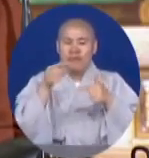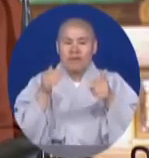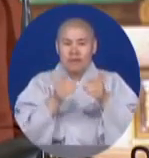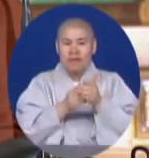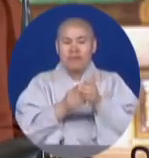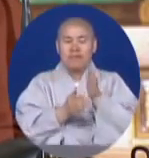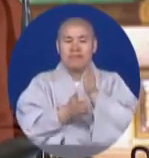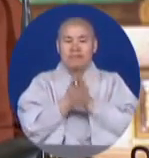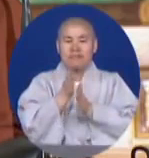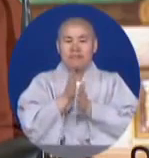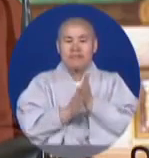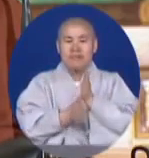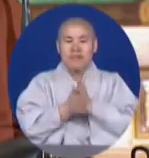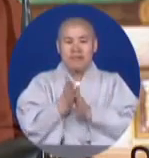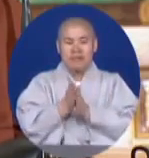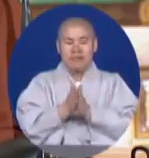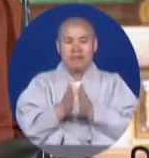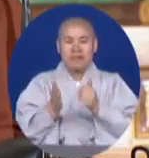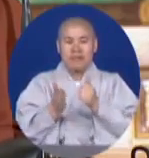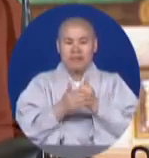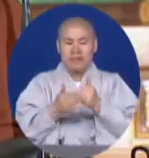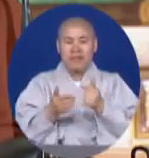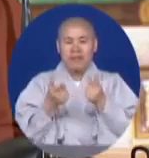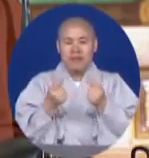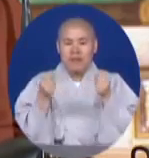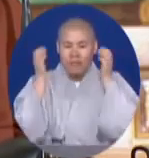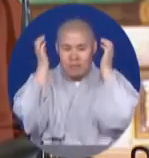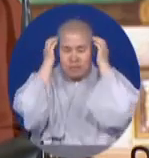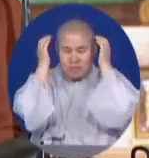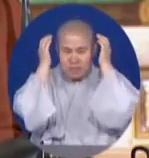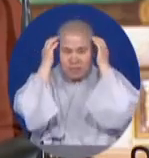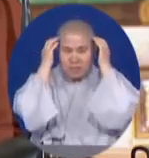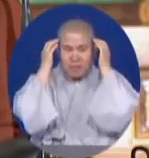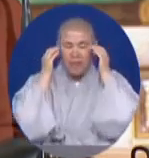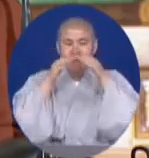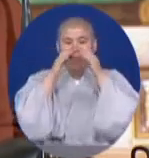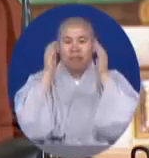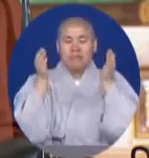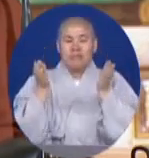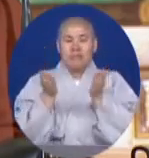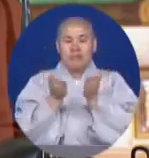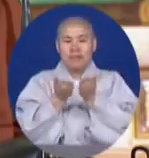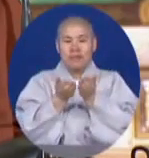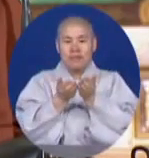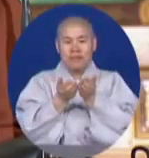바퀴가. 그래서 이런 고통인데 이게 전부가